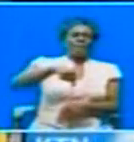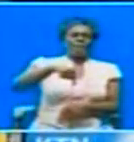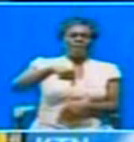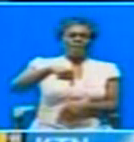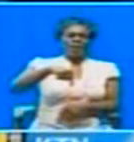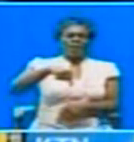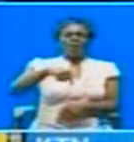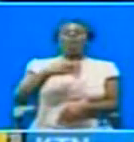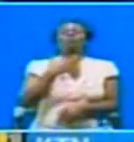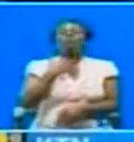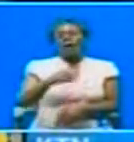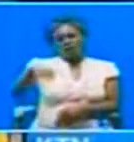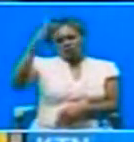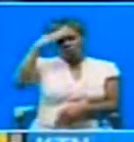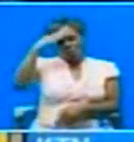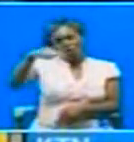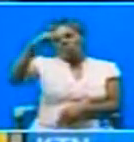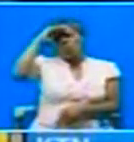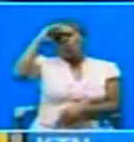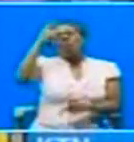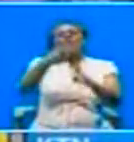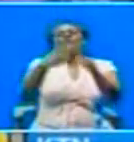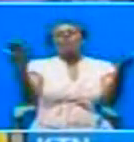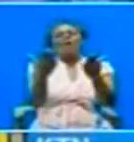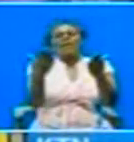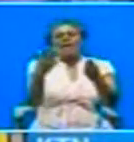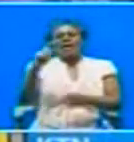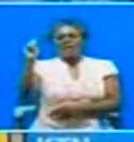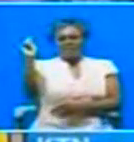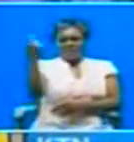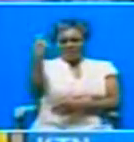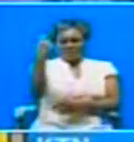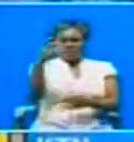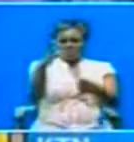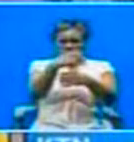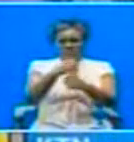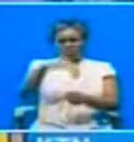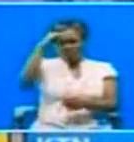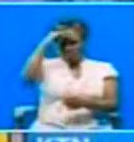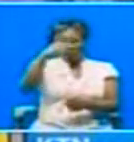hivyo tungependa kujua pombe hii imetoka wapi. Kenya Breweries Limited officials